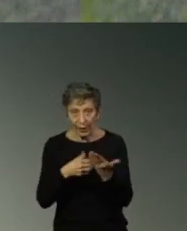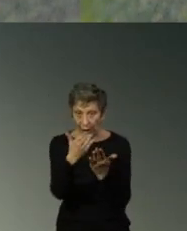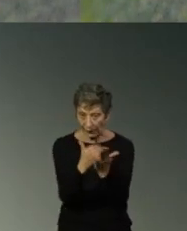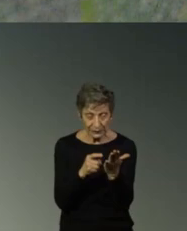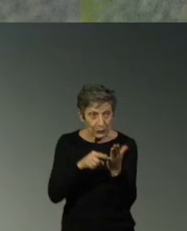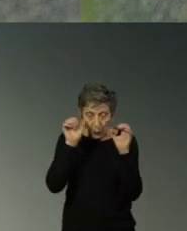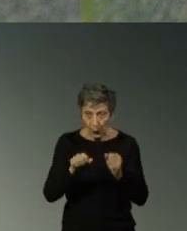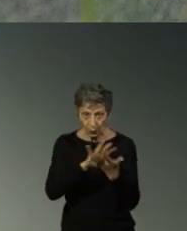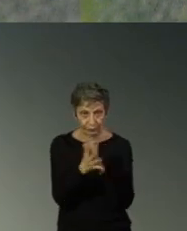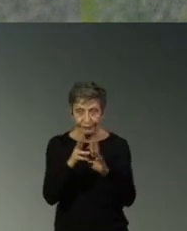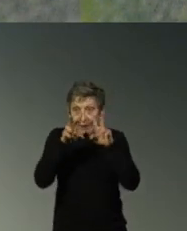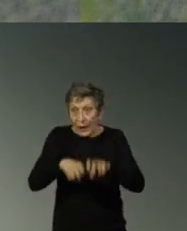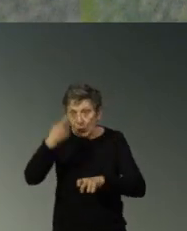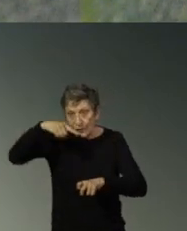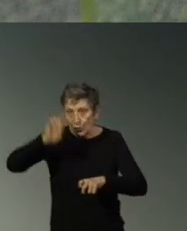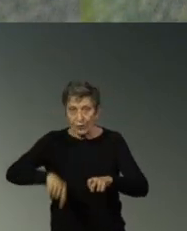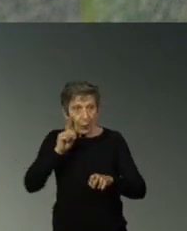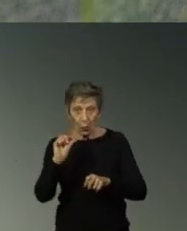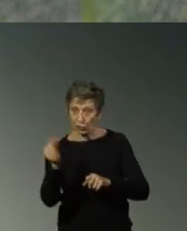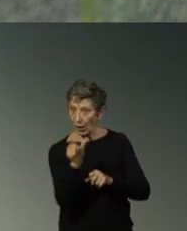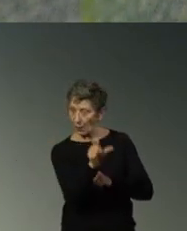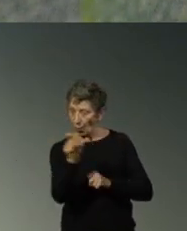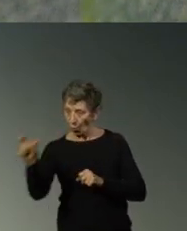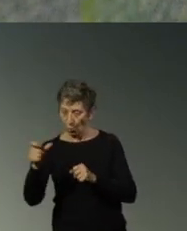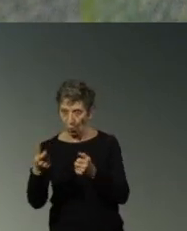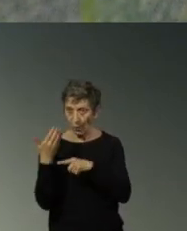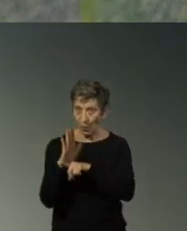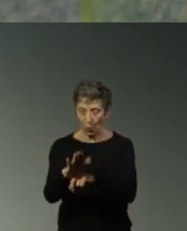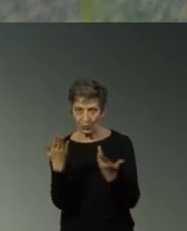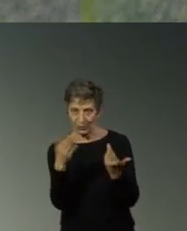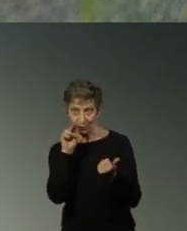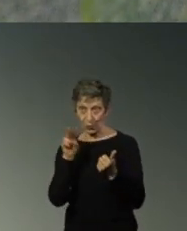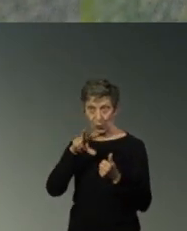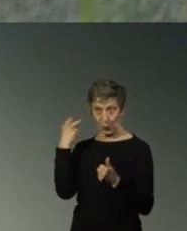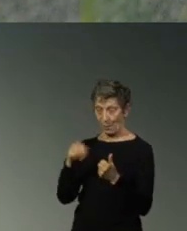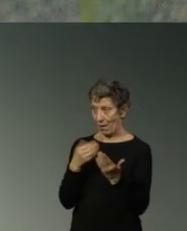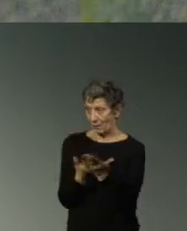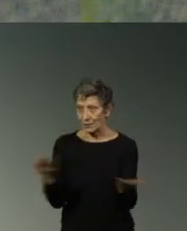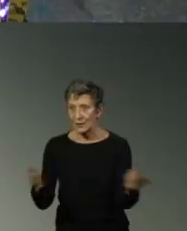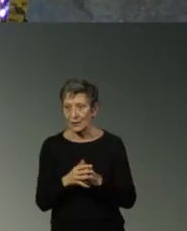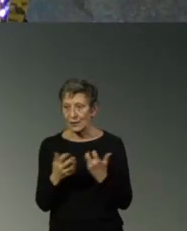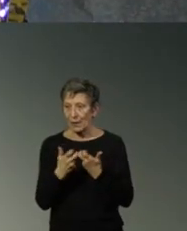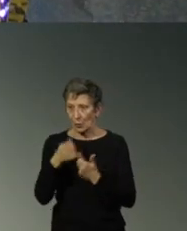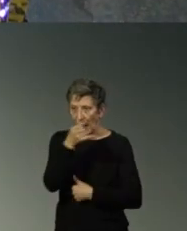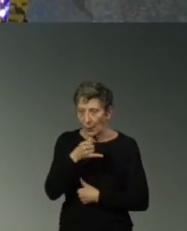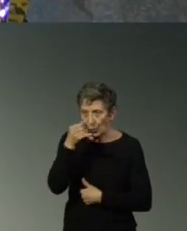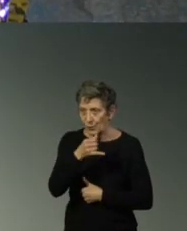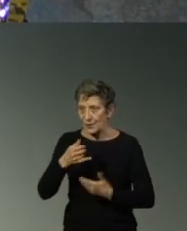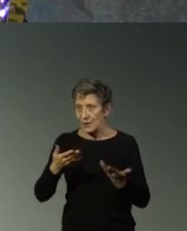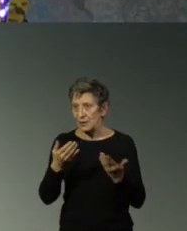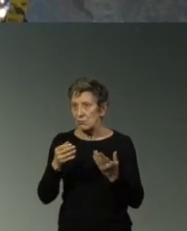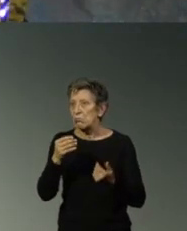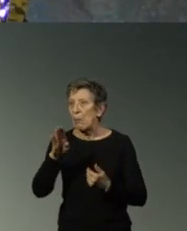étude philosophique, tant chaque mot est révélateur du regard humain sur ses espèces cousines. Abruti, ballot, benet,